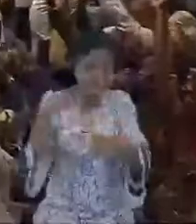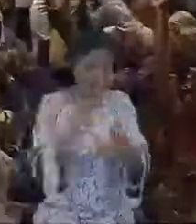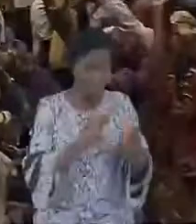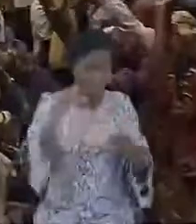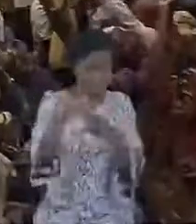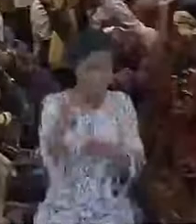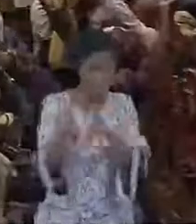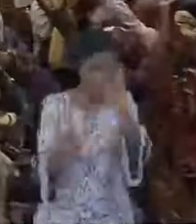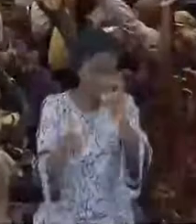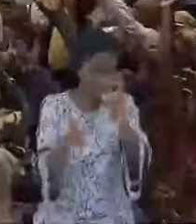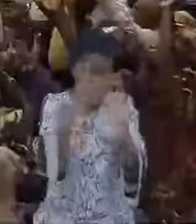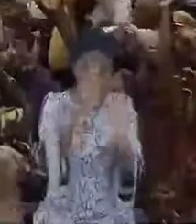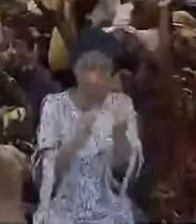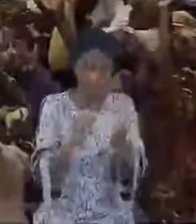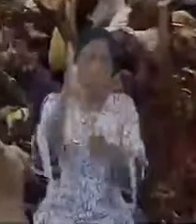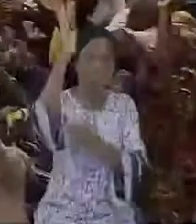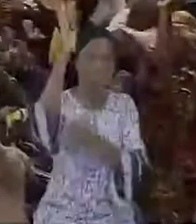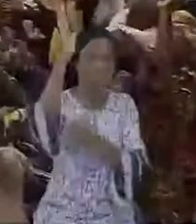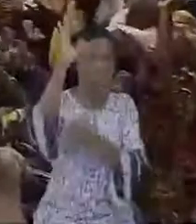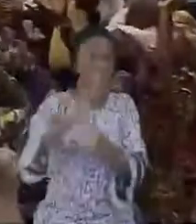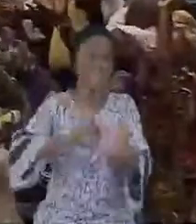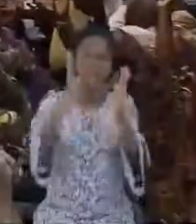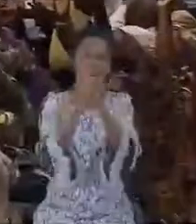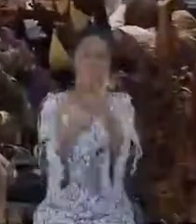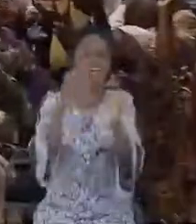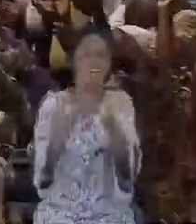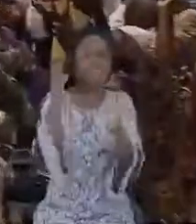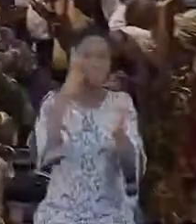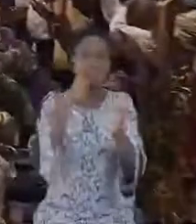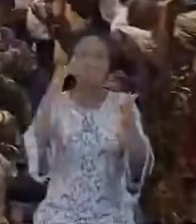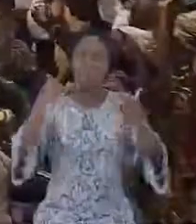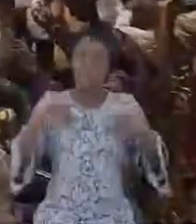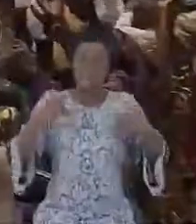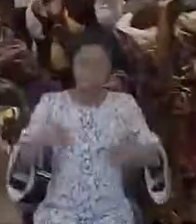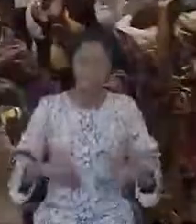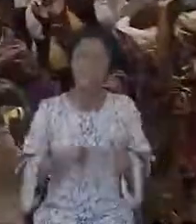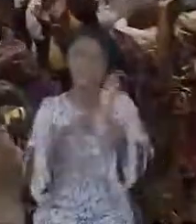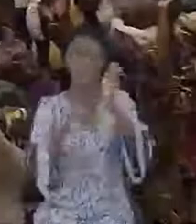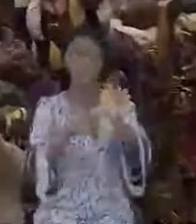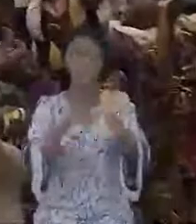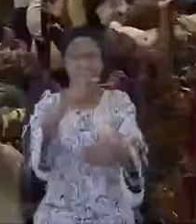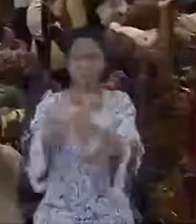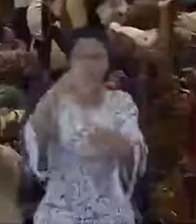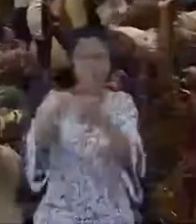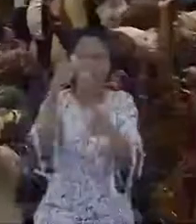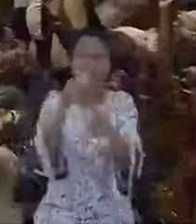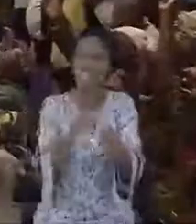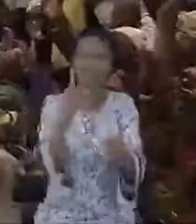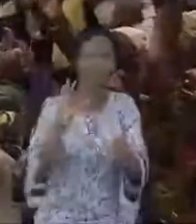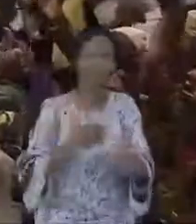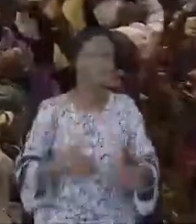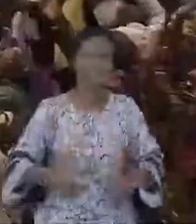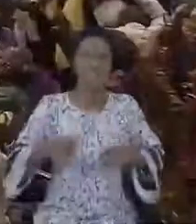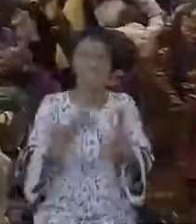prie que cela soit visiblement démontré dans la vie de chacun de nous au nom de Jésus-Christ.